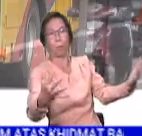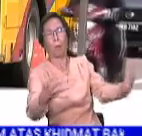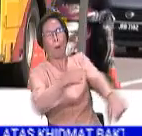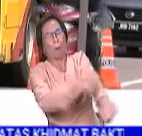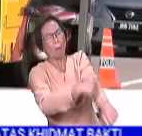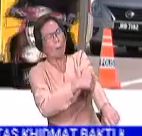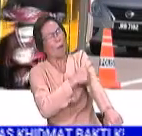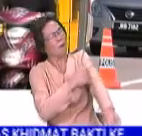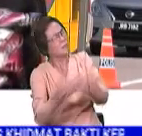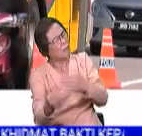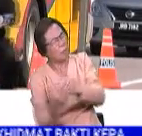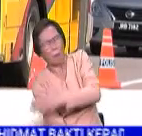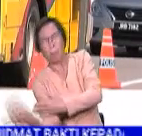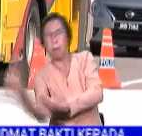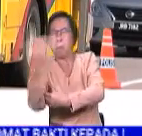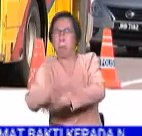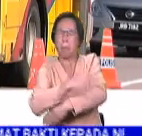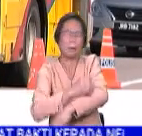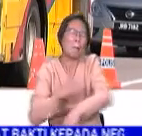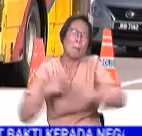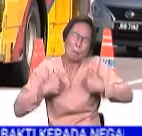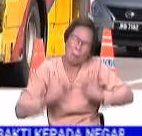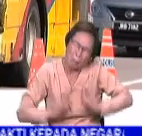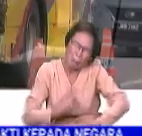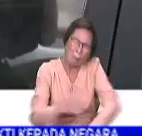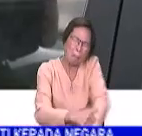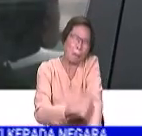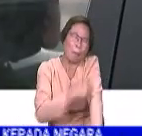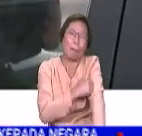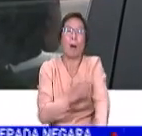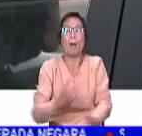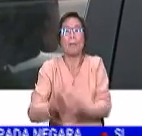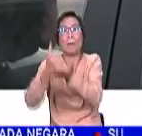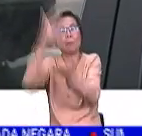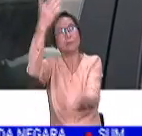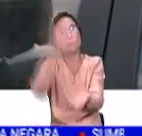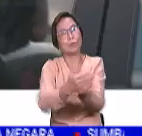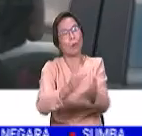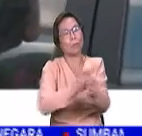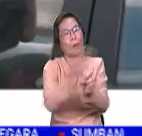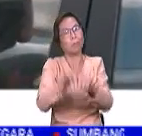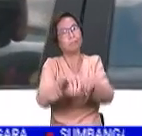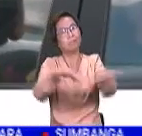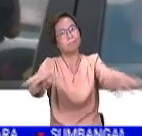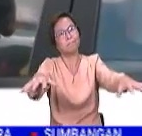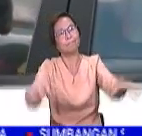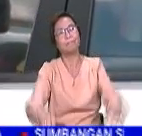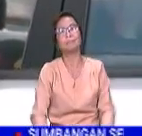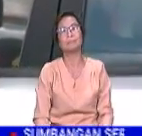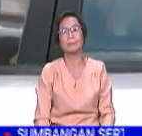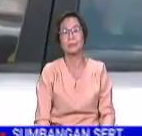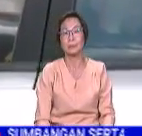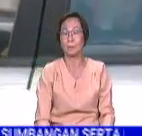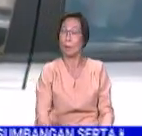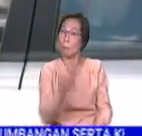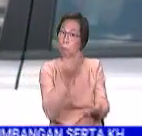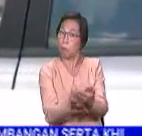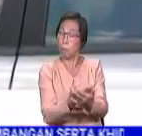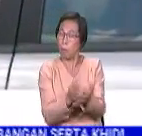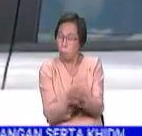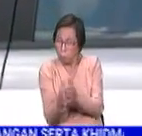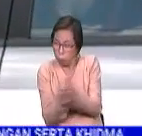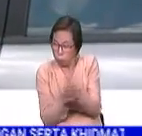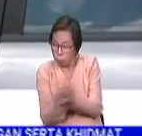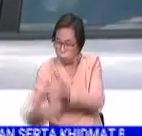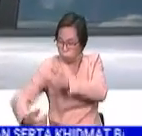pengorbanan tanpa mengirim masa serta penelaah dalam membantu mengurangi penularan wabah qobid 19 ini membuktikan